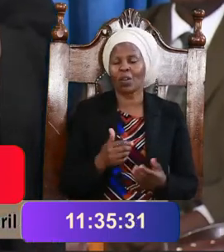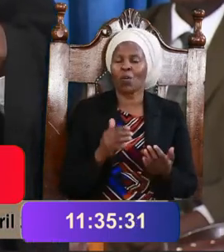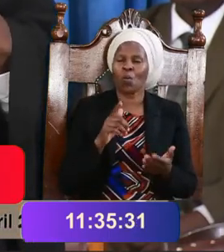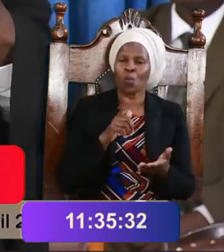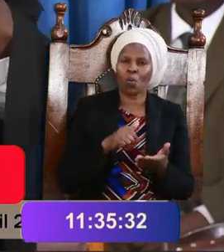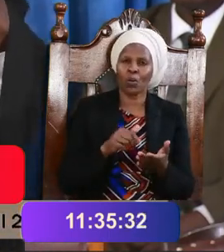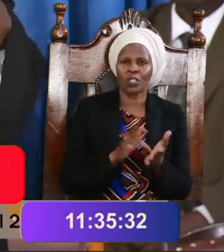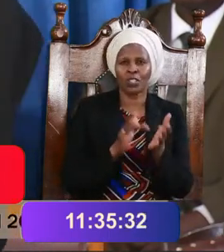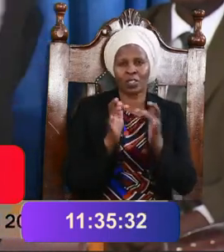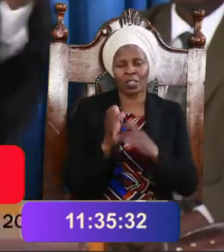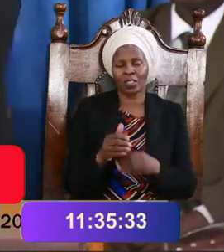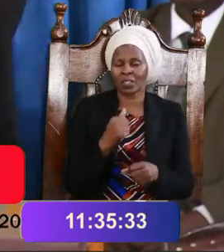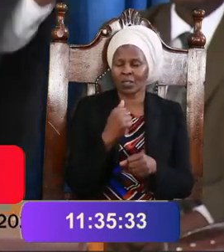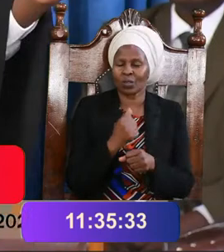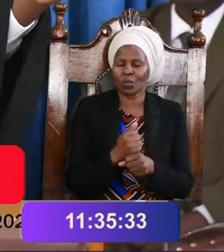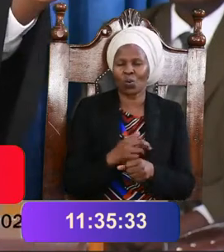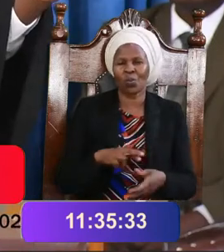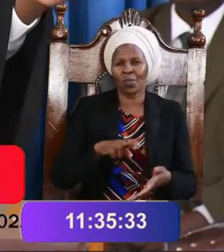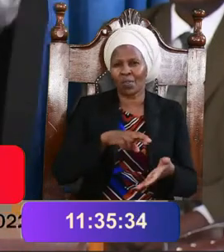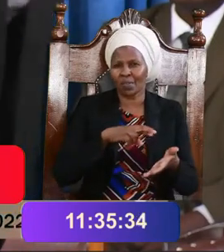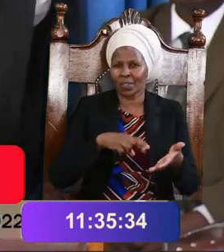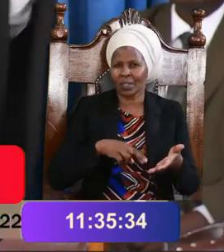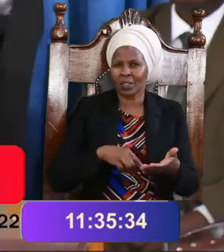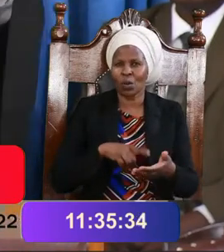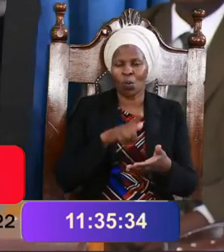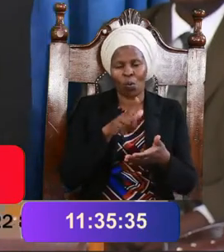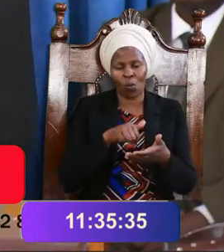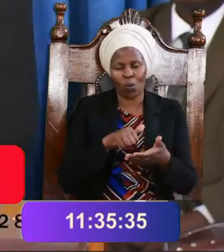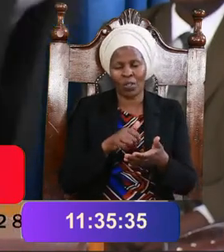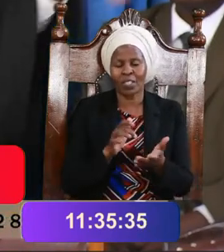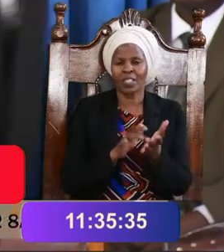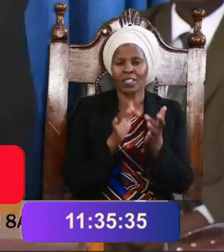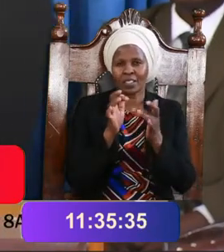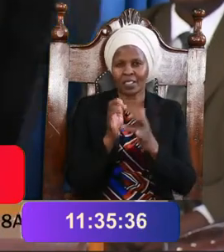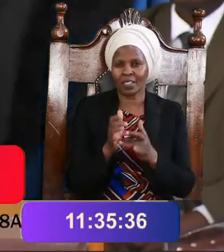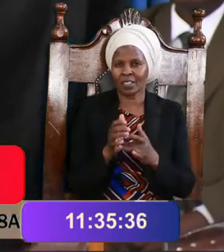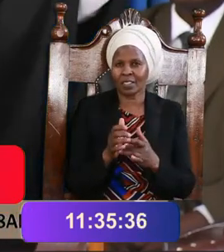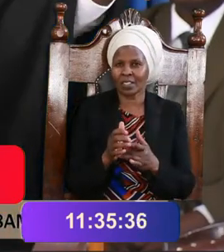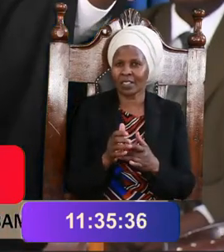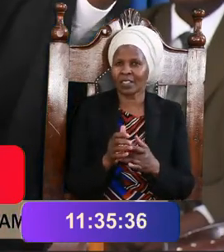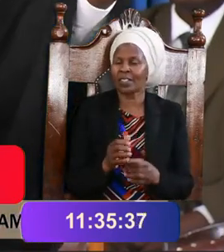alifanya, si kusoma tu vile Yesu yale